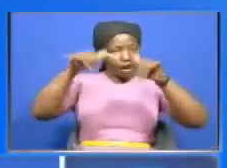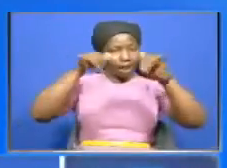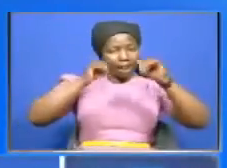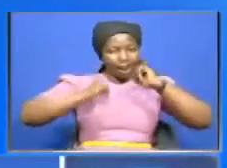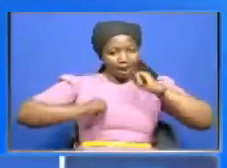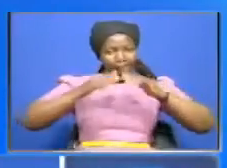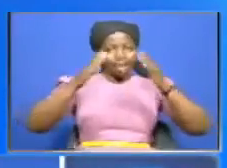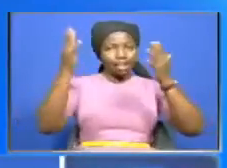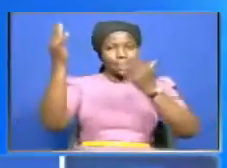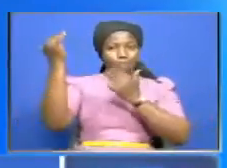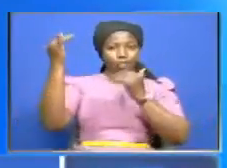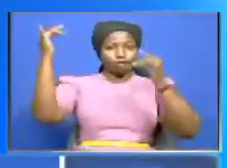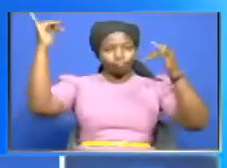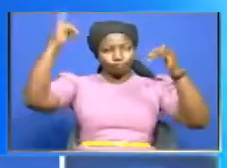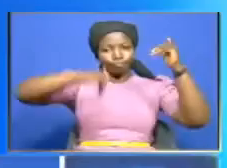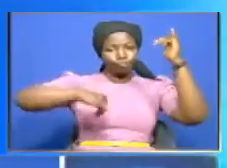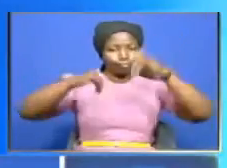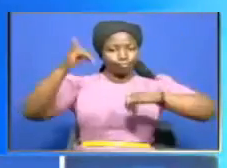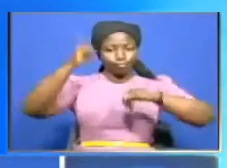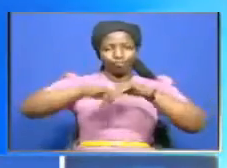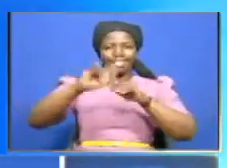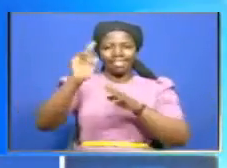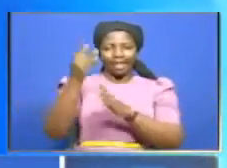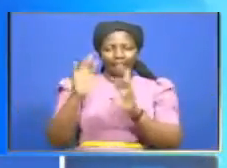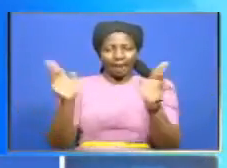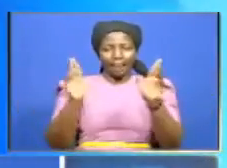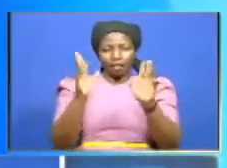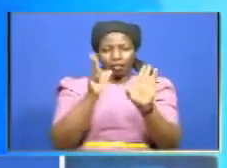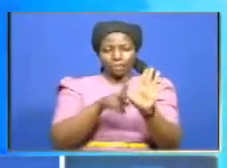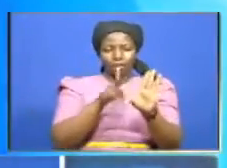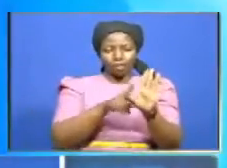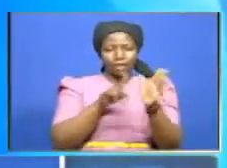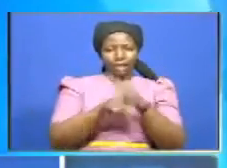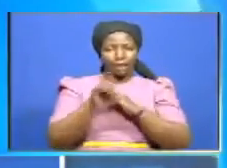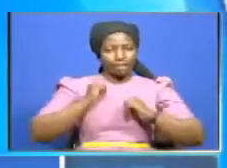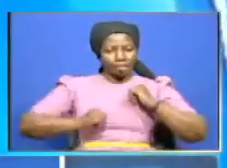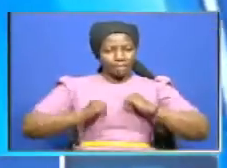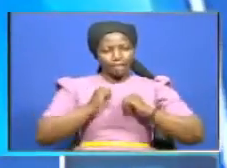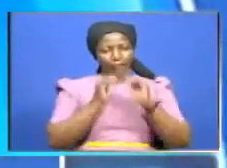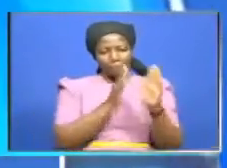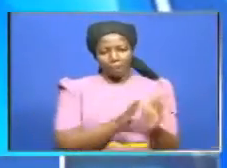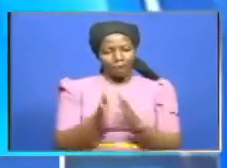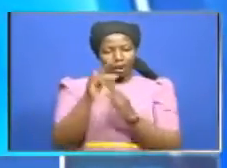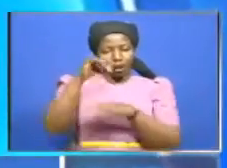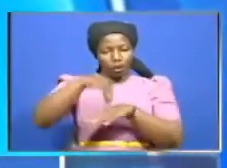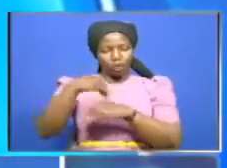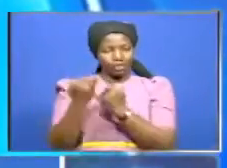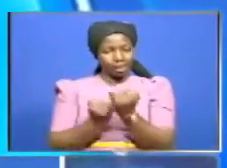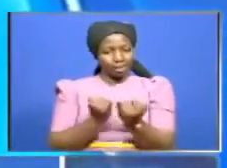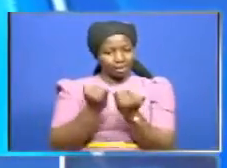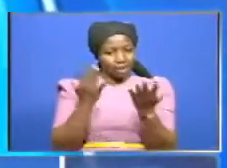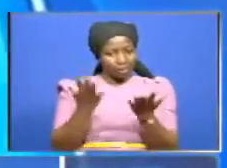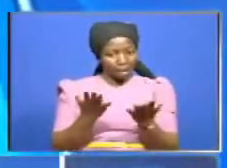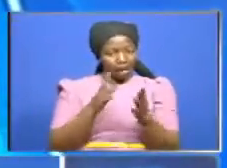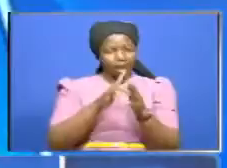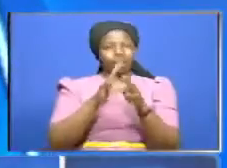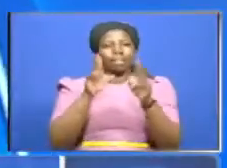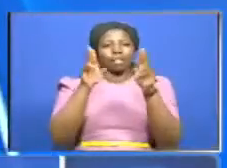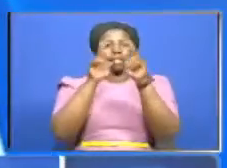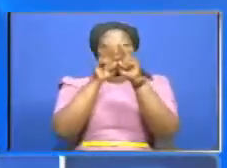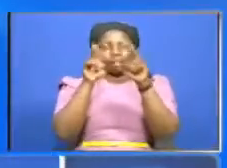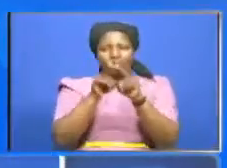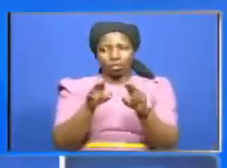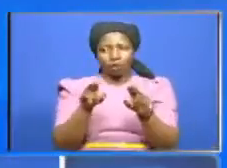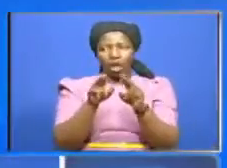kuwasili nchini usiku huu, tayari kushiriki katika mashindano ya riadha ya mabara yatakayoandaliwa Jumamosi hii katika uwanja wa kitaifa wa Nyayo. Kulingana